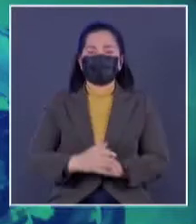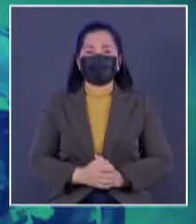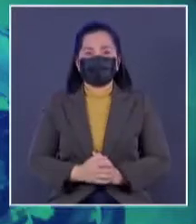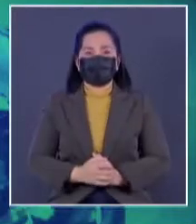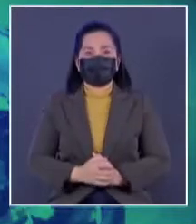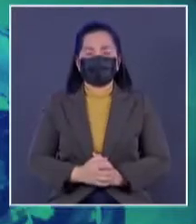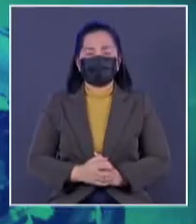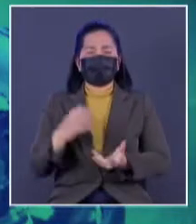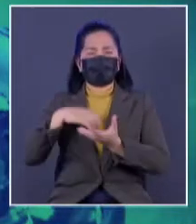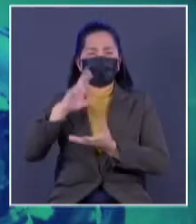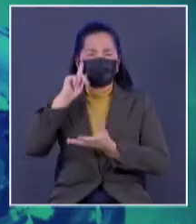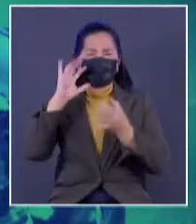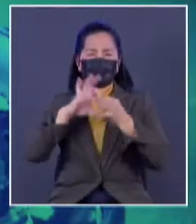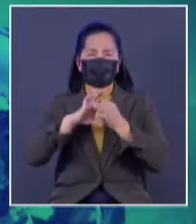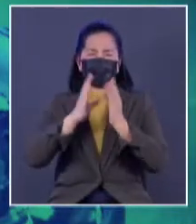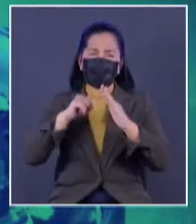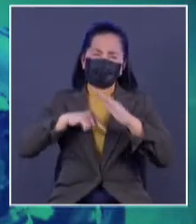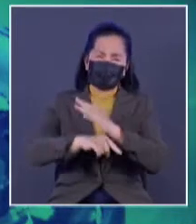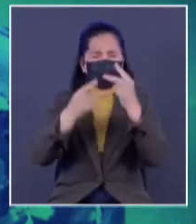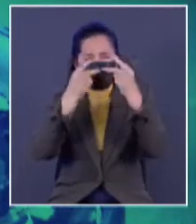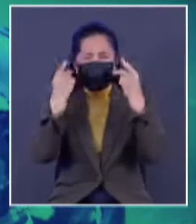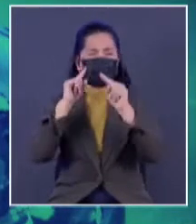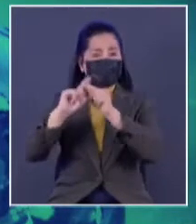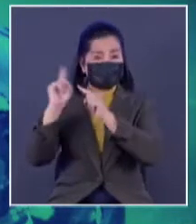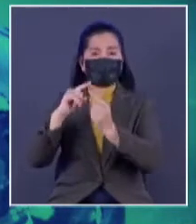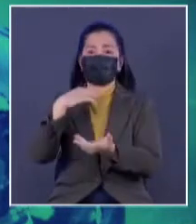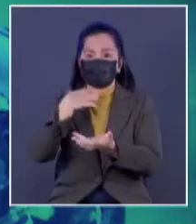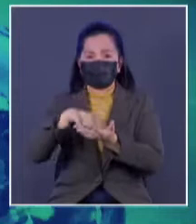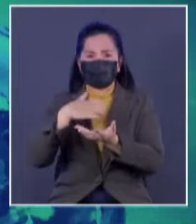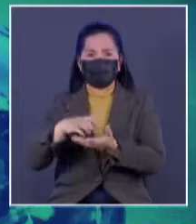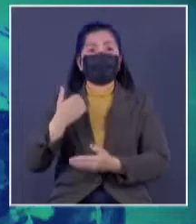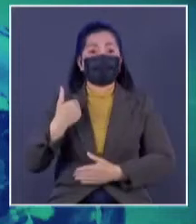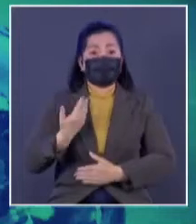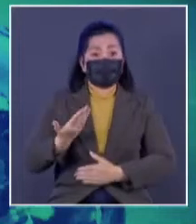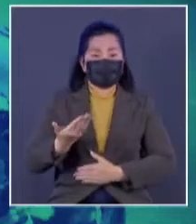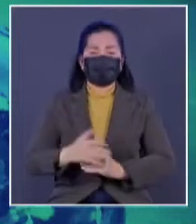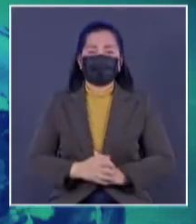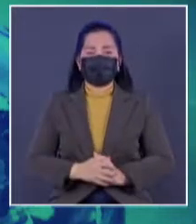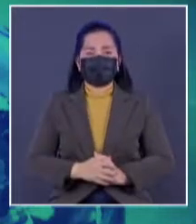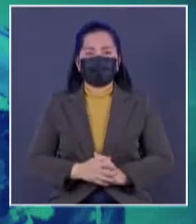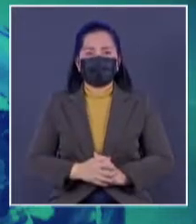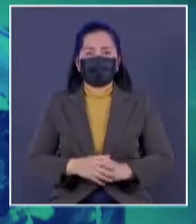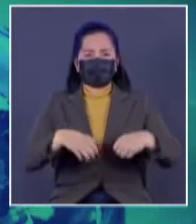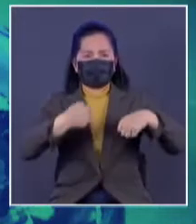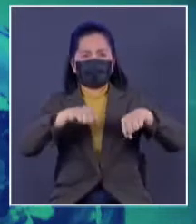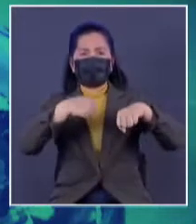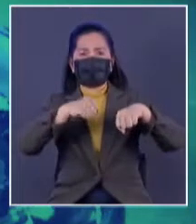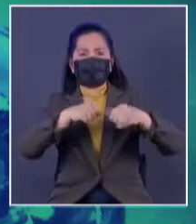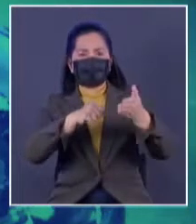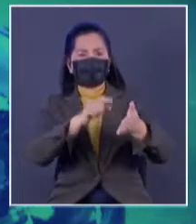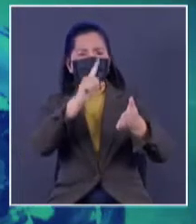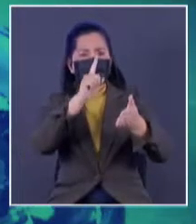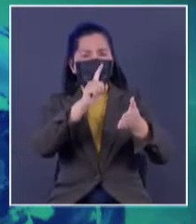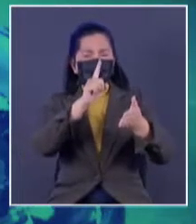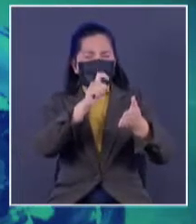มาอีกแล้วมิจฉาชีพมาหลากหลายรูปแบบแล้วกันคราวนี้เอามอเตอร์ไซค์ที่อยู่ในสภาพที่ใช้ไม่ได้เนี่ยเอาไปซ่